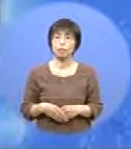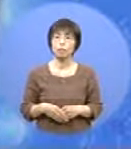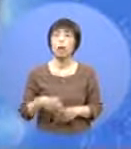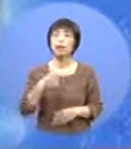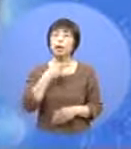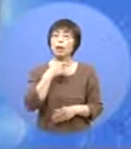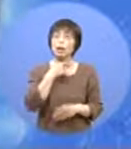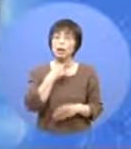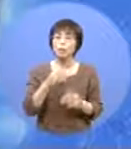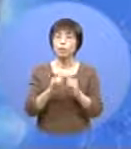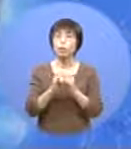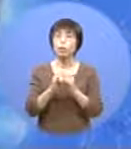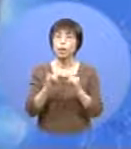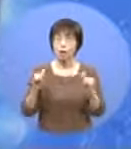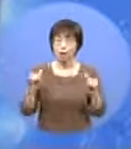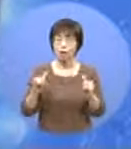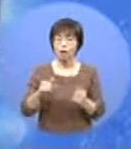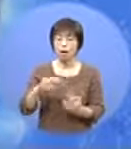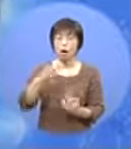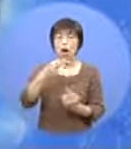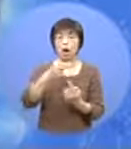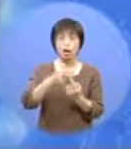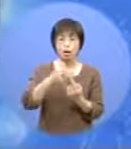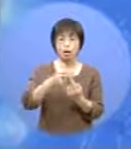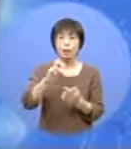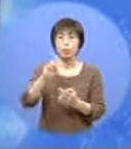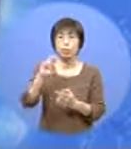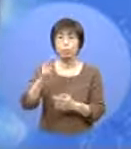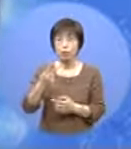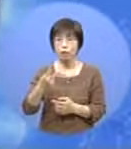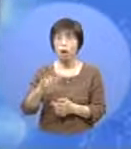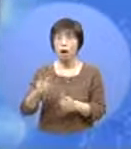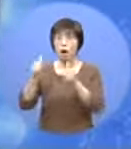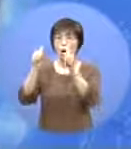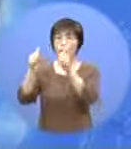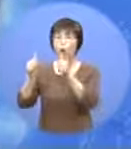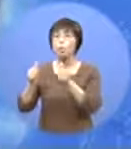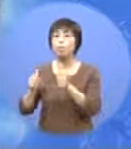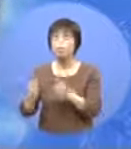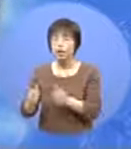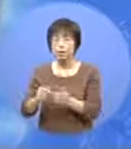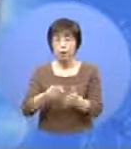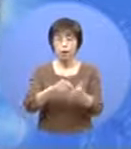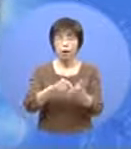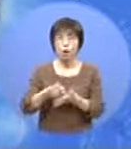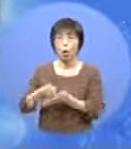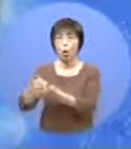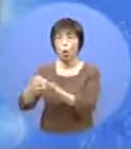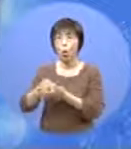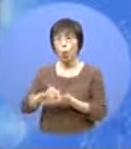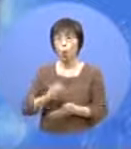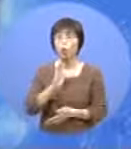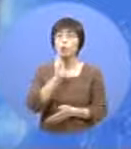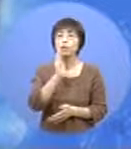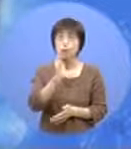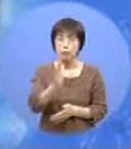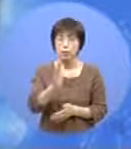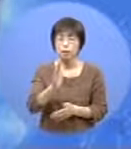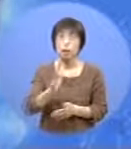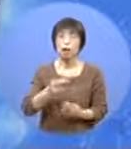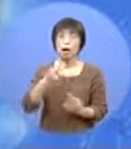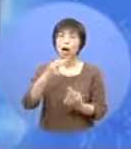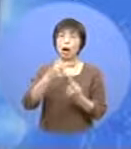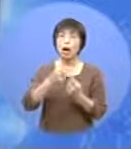ご希望の方はハガキまたは紀ノ国21のホームページからご応募ください。ハガキの宛先